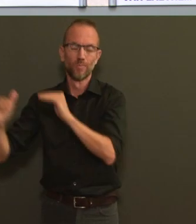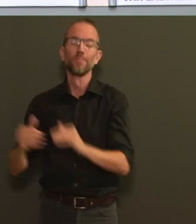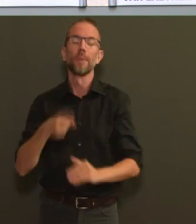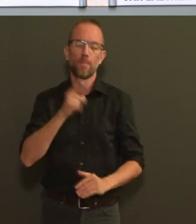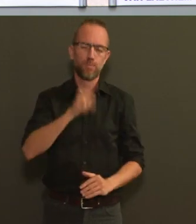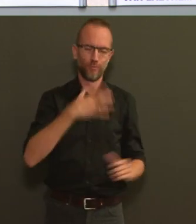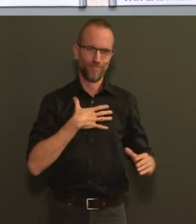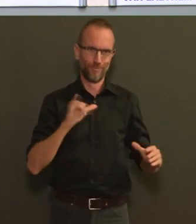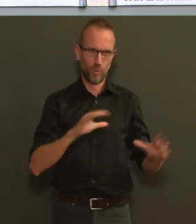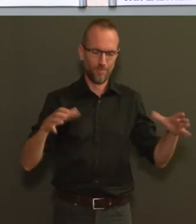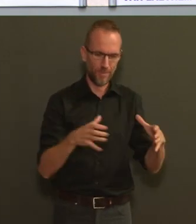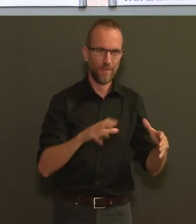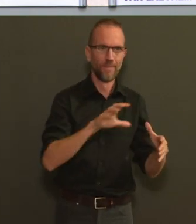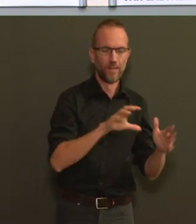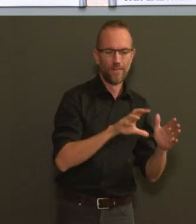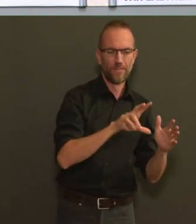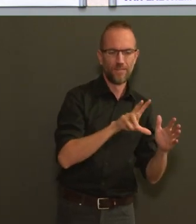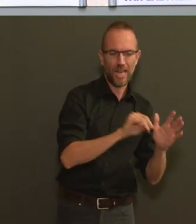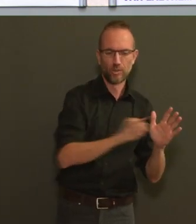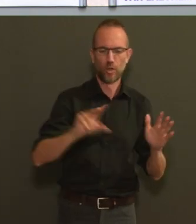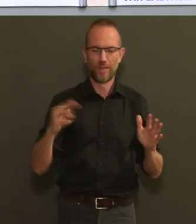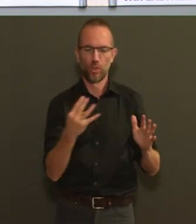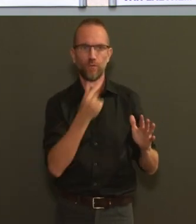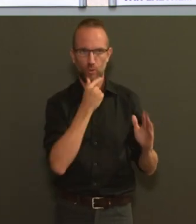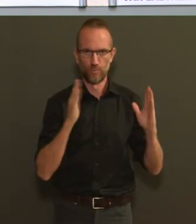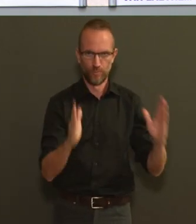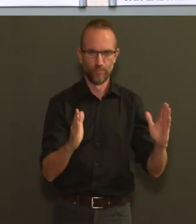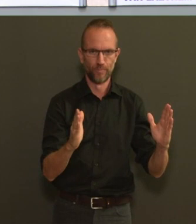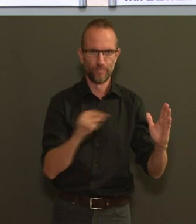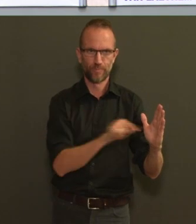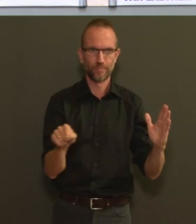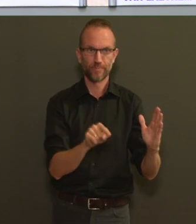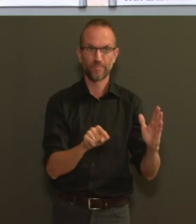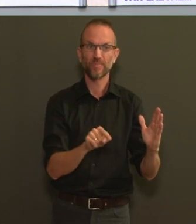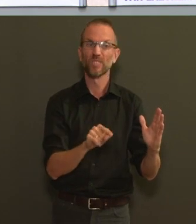nombreux, mais on a progressivement un déplacement vers des gens plus âgés.